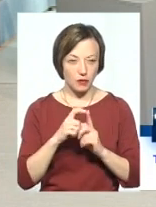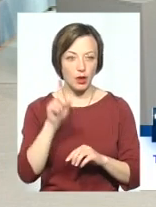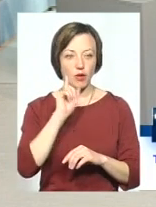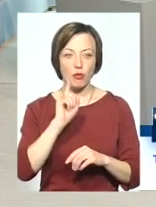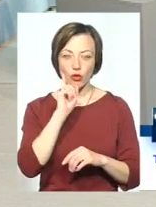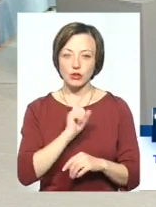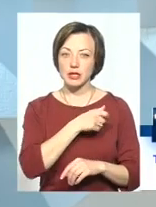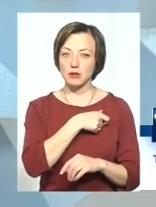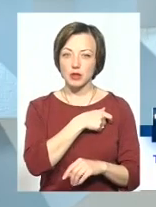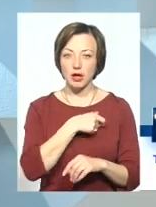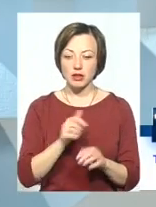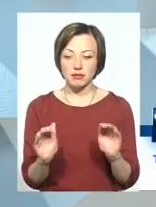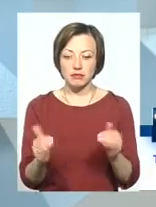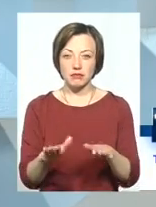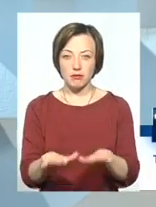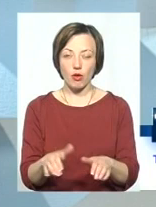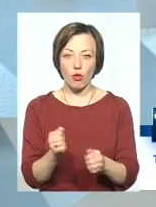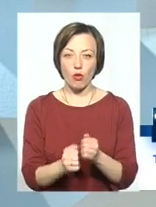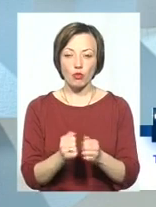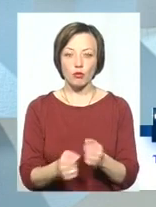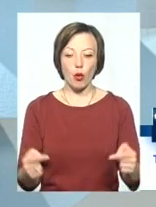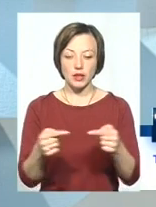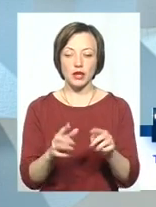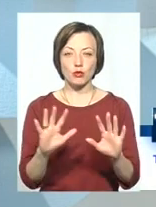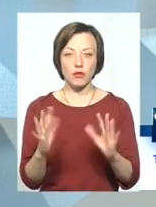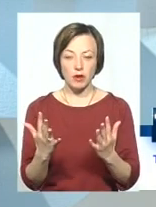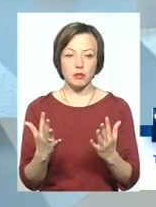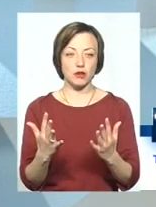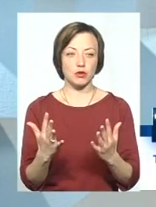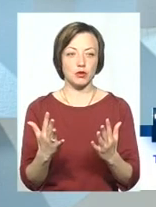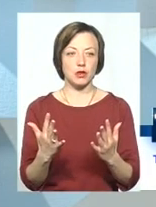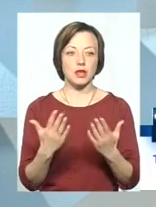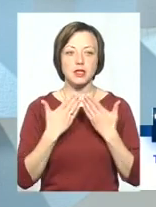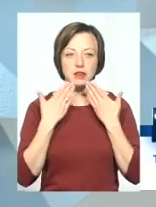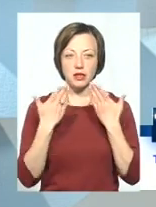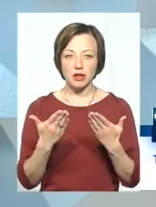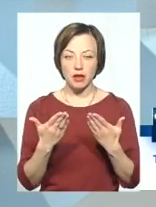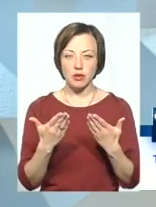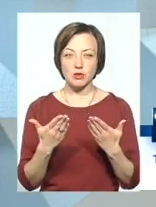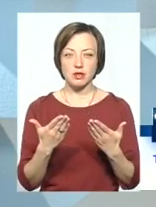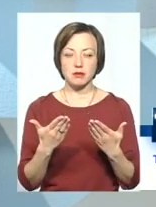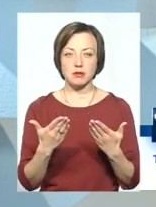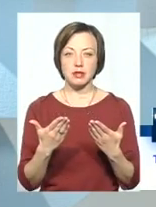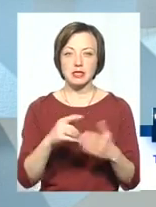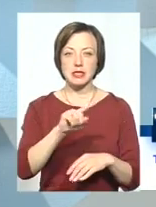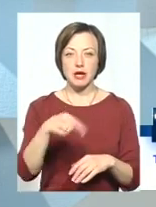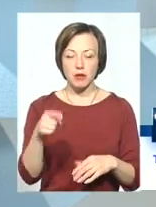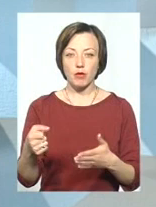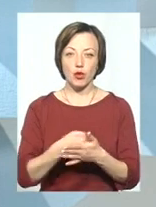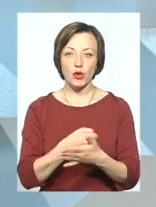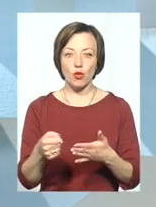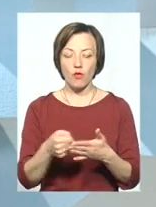поки що депутати локально по кожному конкретному випадку е звертаються з депутатськими запитами про